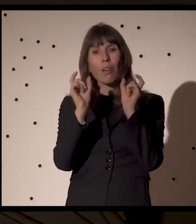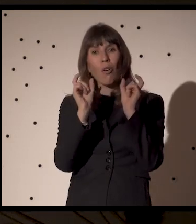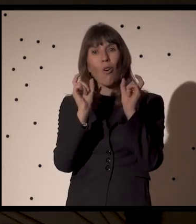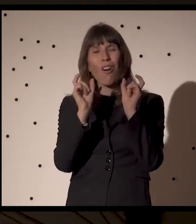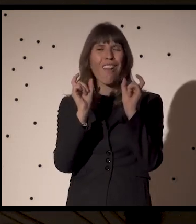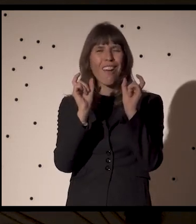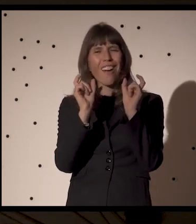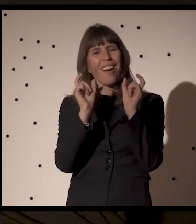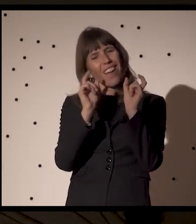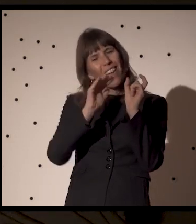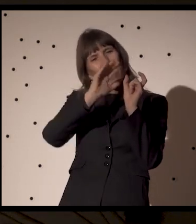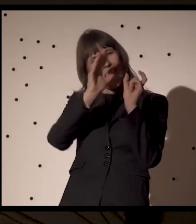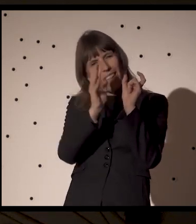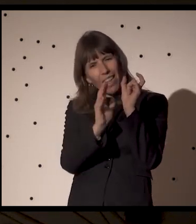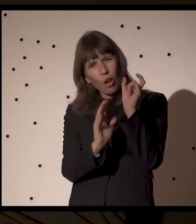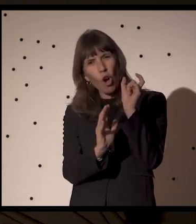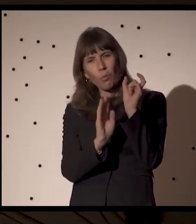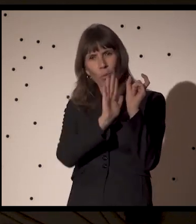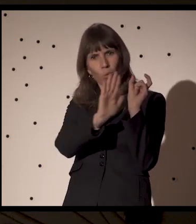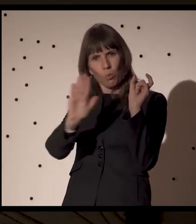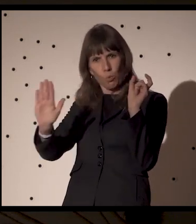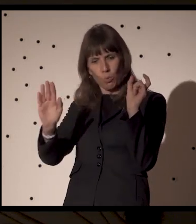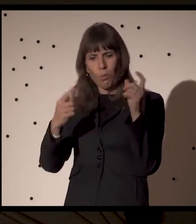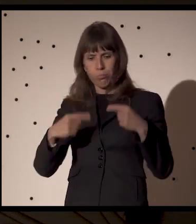scelto di dare a questa nuova stagione